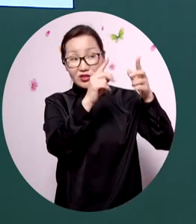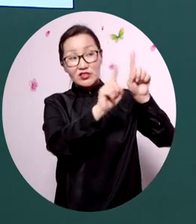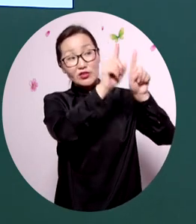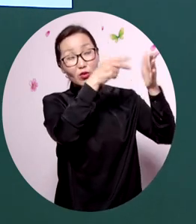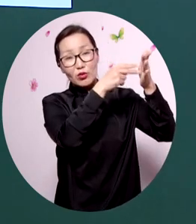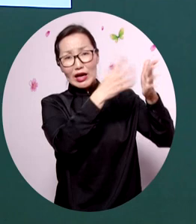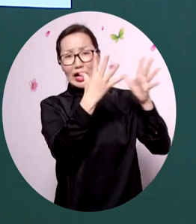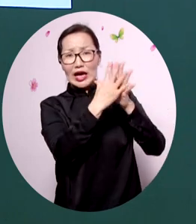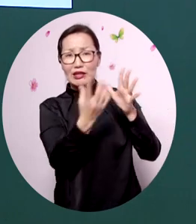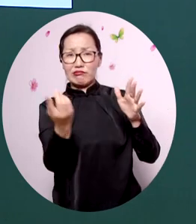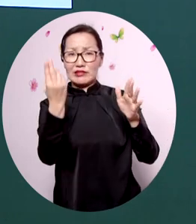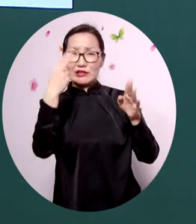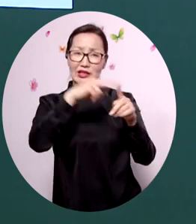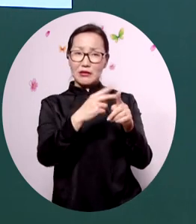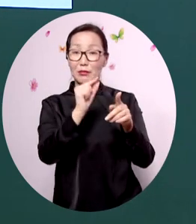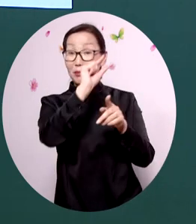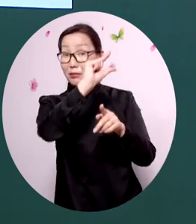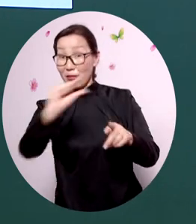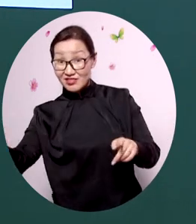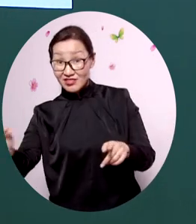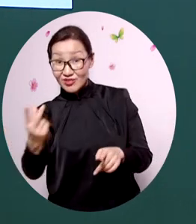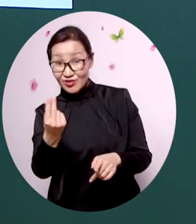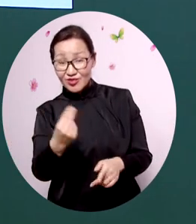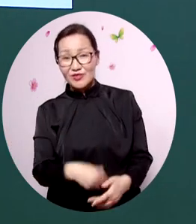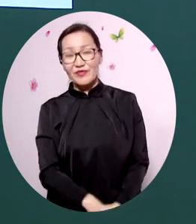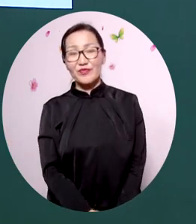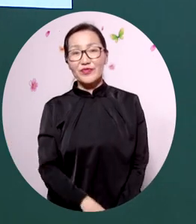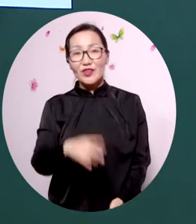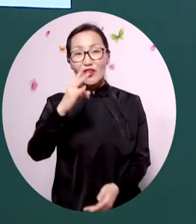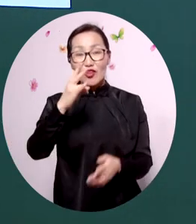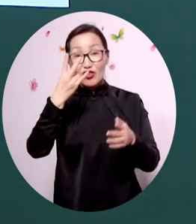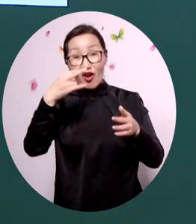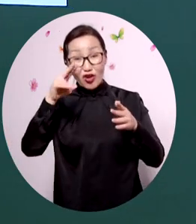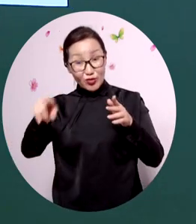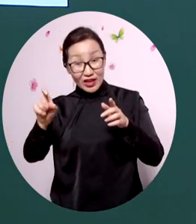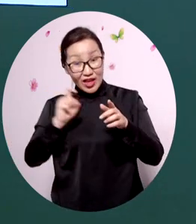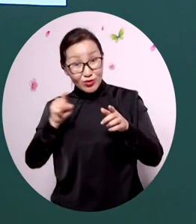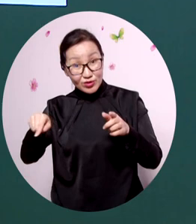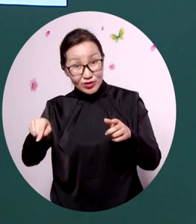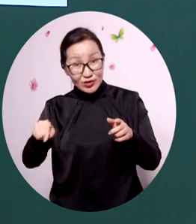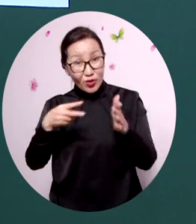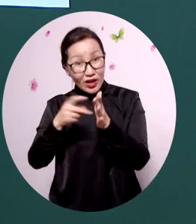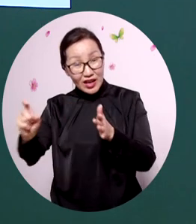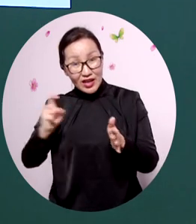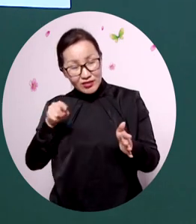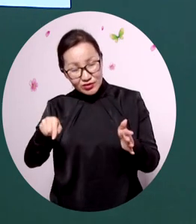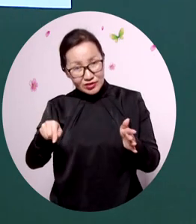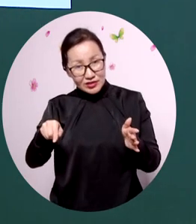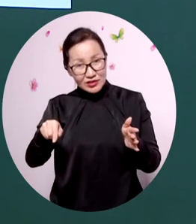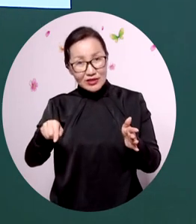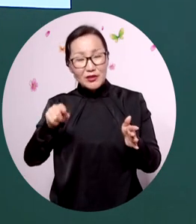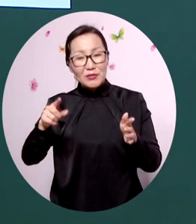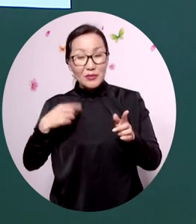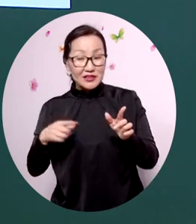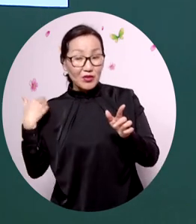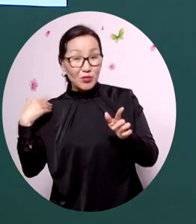10 дахин яатсан байна. Өмнөх жил дээр үтсэн багцсан байна шүү дээ. Тэгвэл ногдуурт гарч байгаа тоо маань бас яасан байна. 10 дахин багцсан